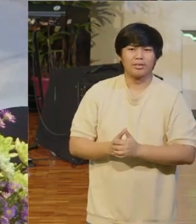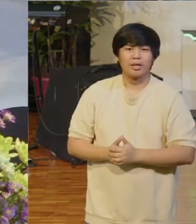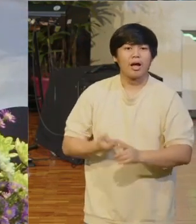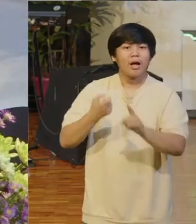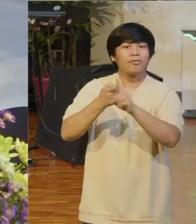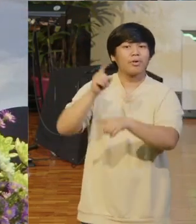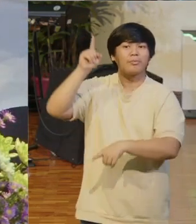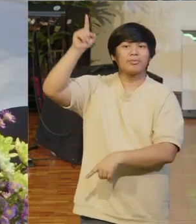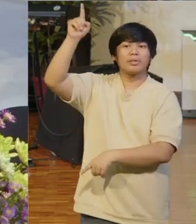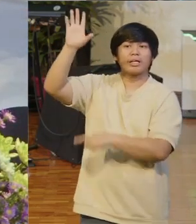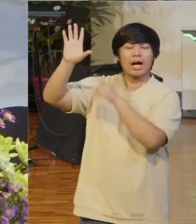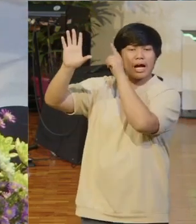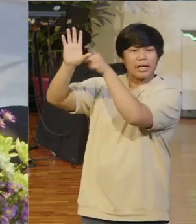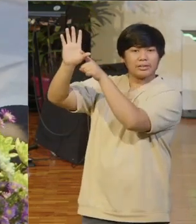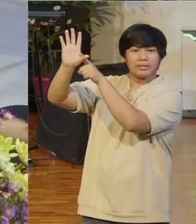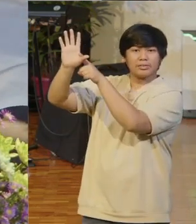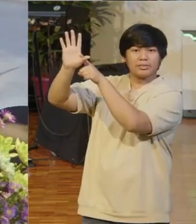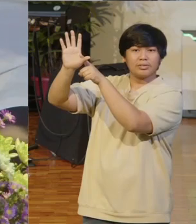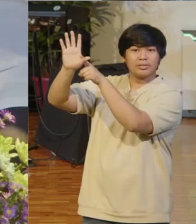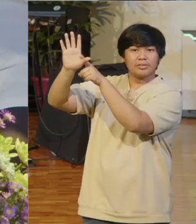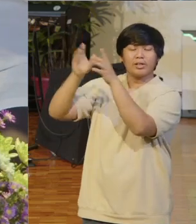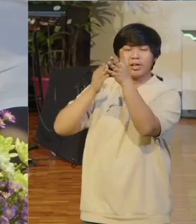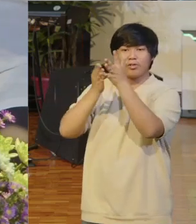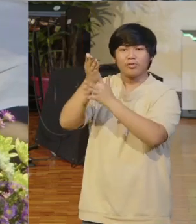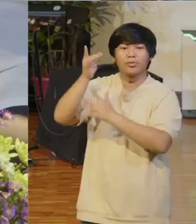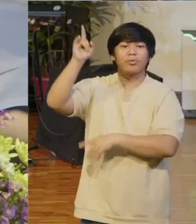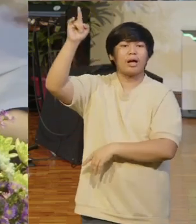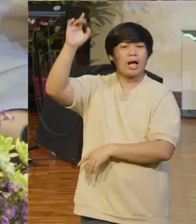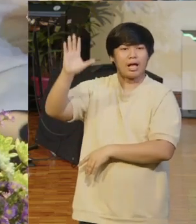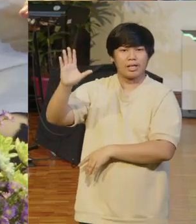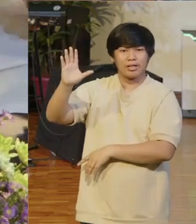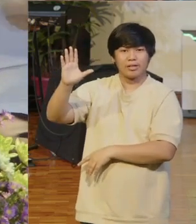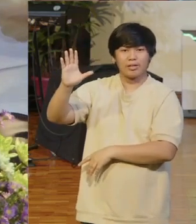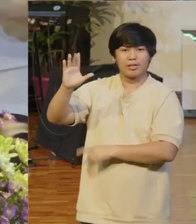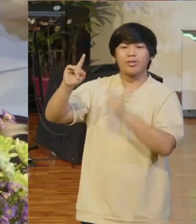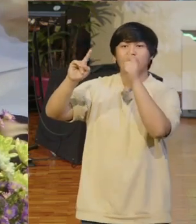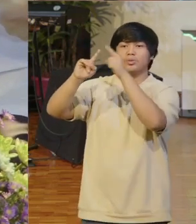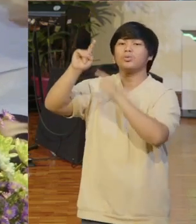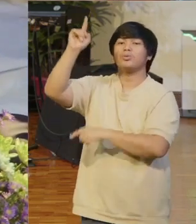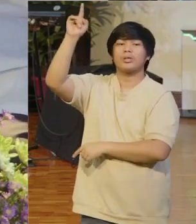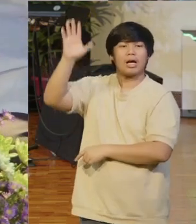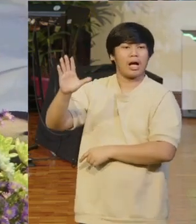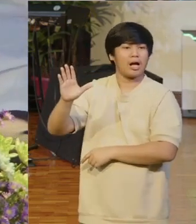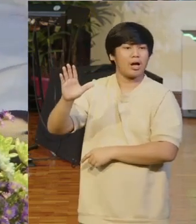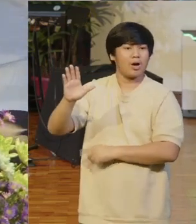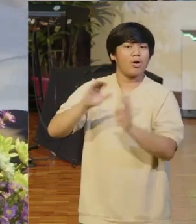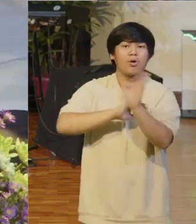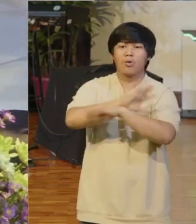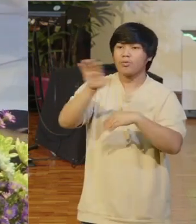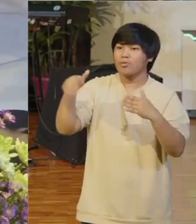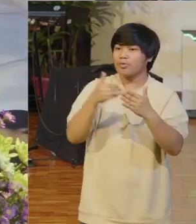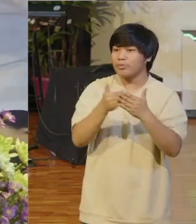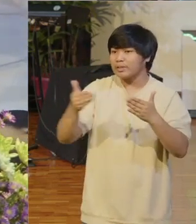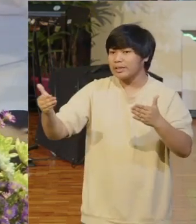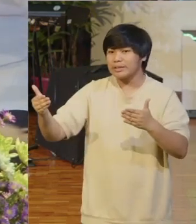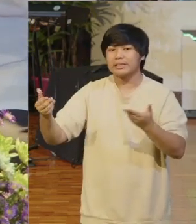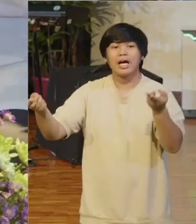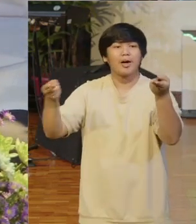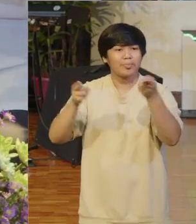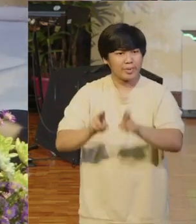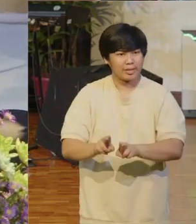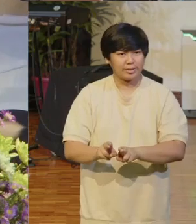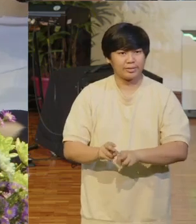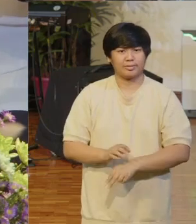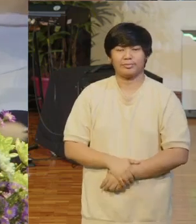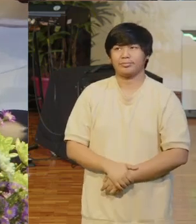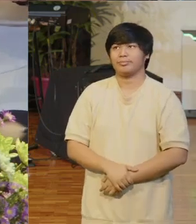from Him and through Him and to Him are all things. To